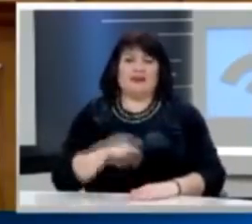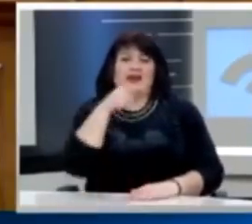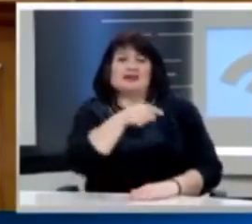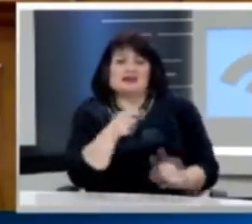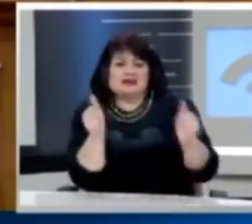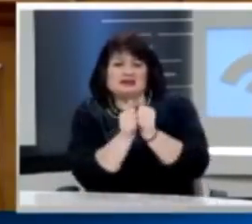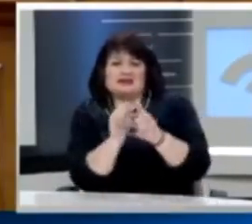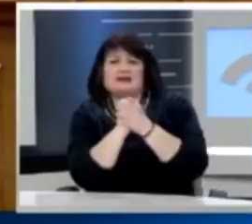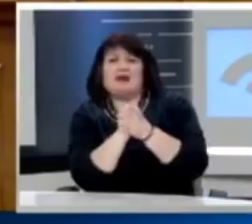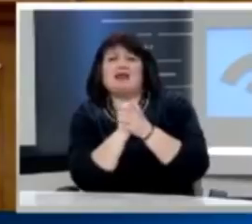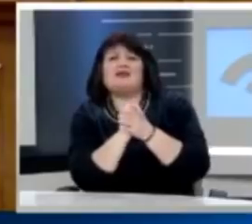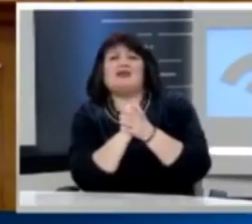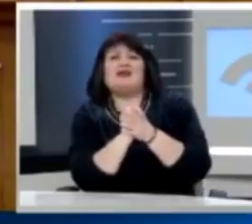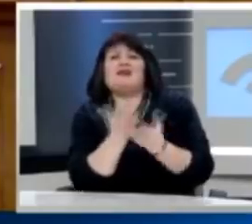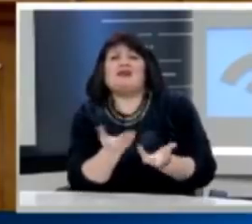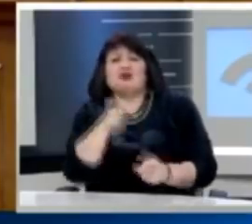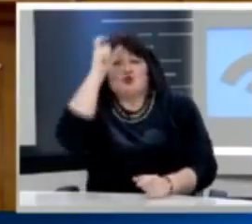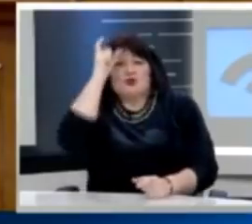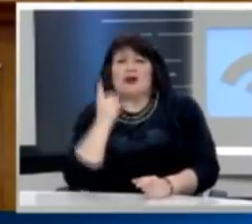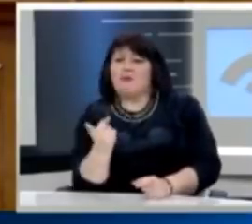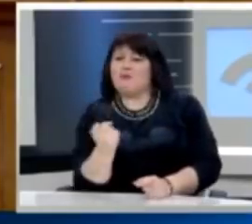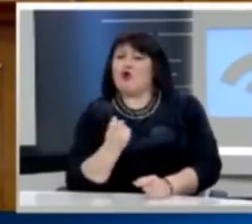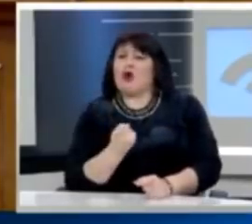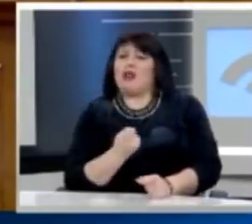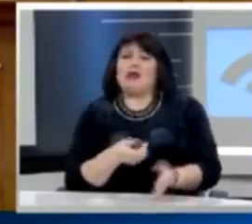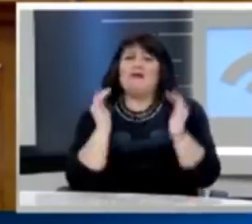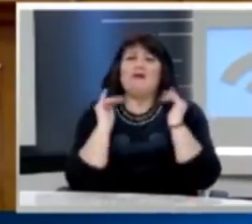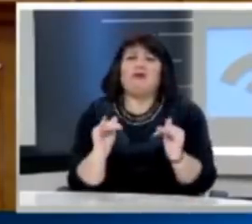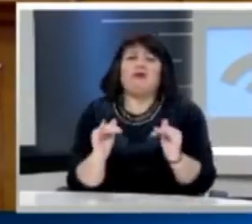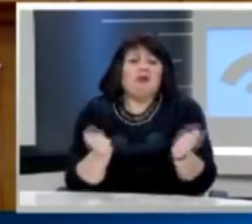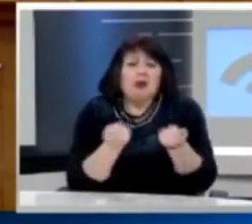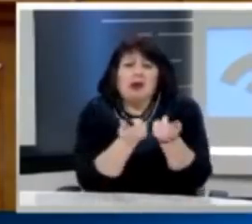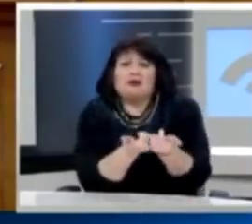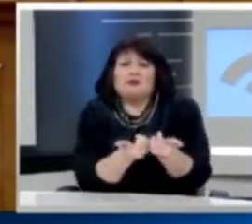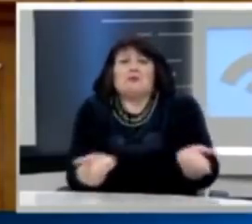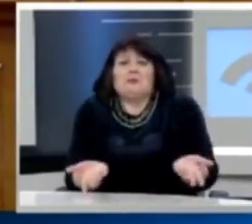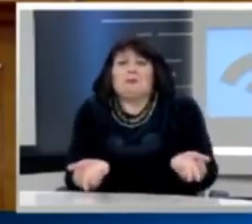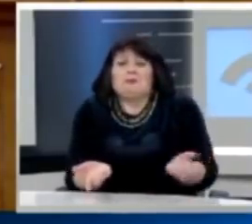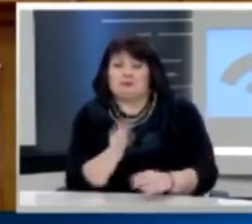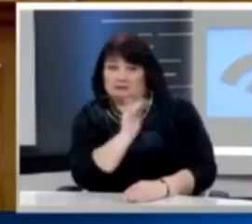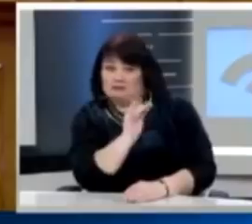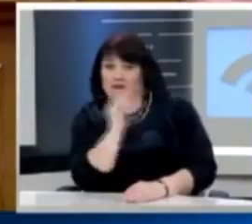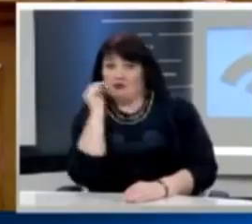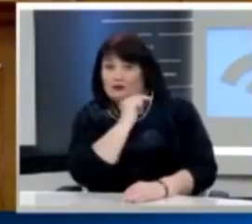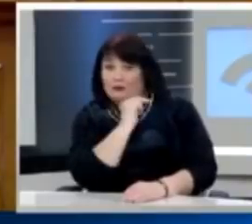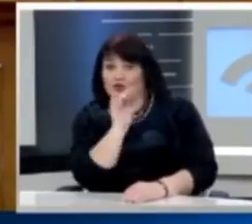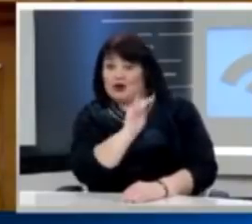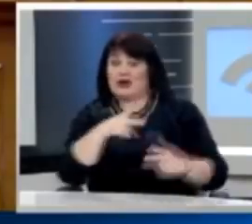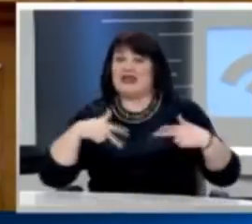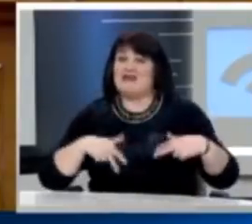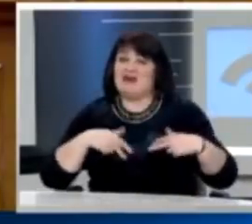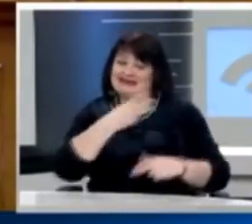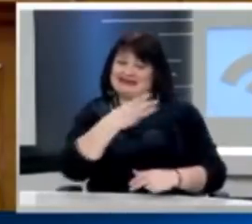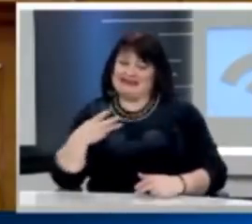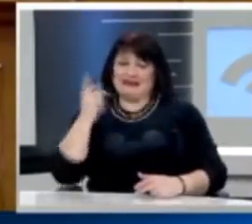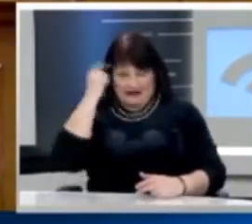την προκλητική στάση της άρχουσας τάξης της Τουρκίας. Καταλάβατε, κύριε Τσίπρα, κύριοι της κυβέρνησης